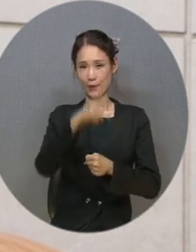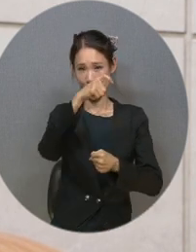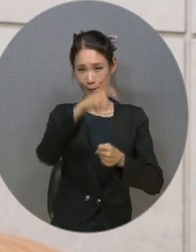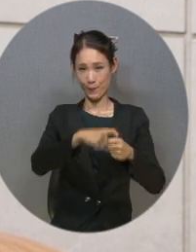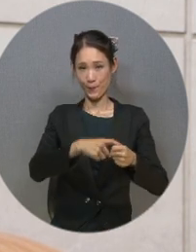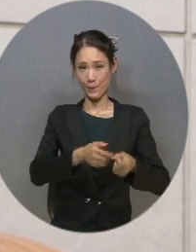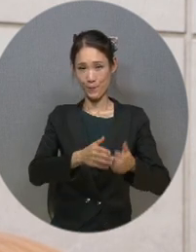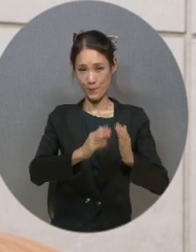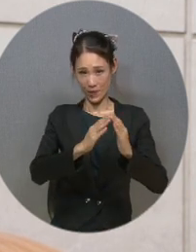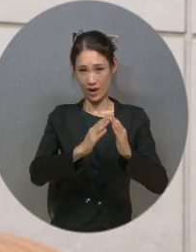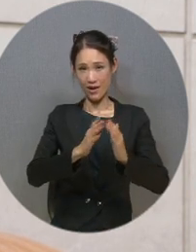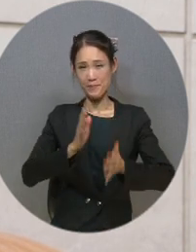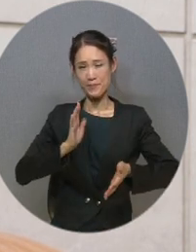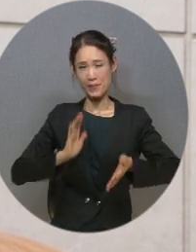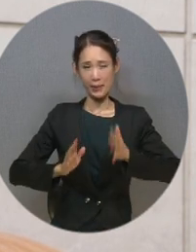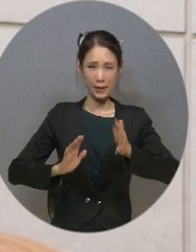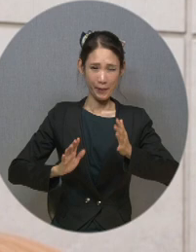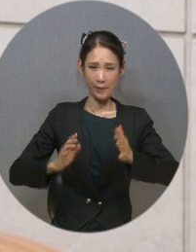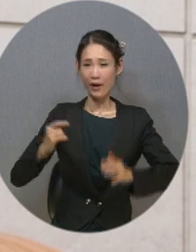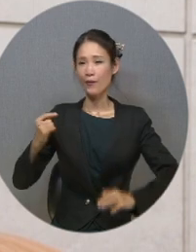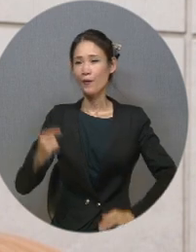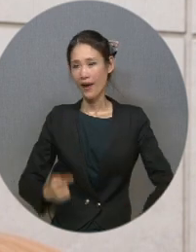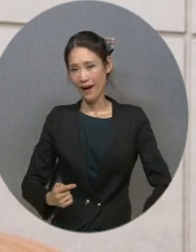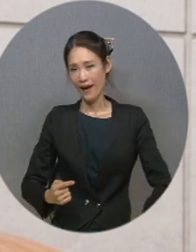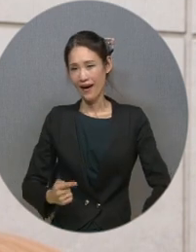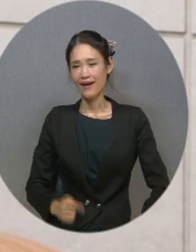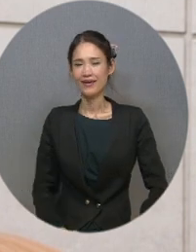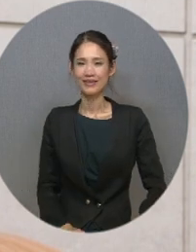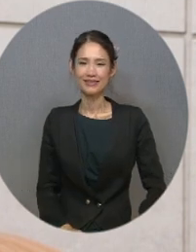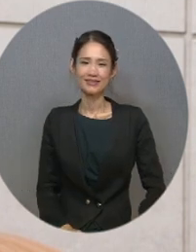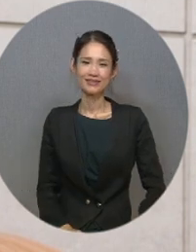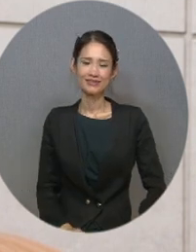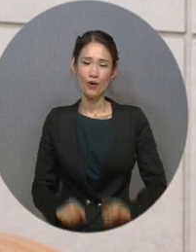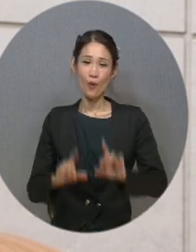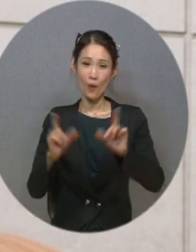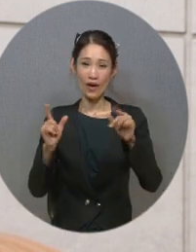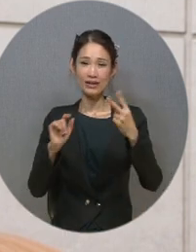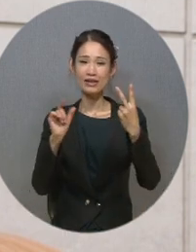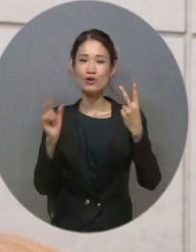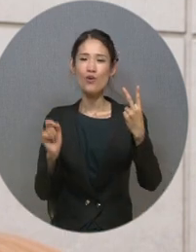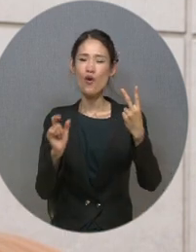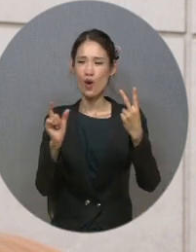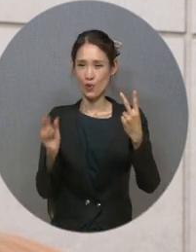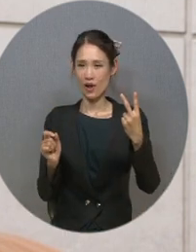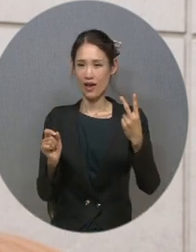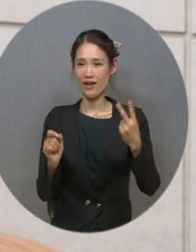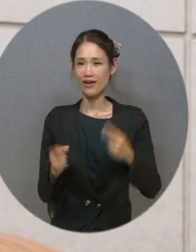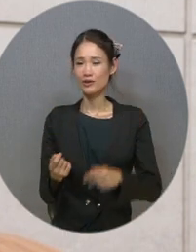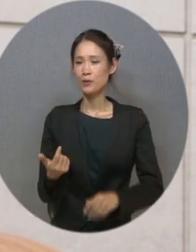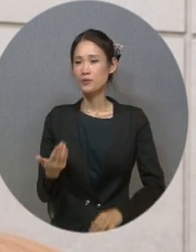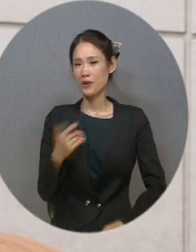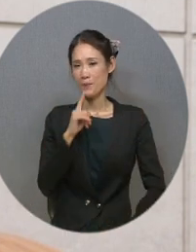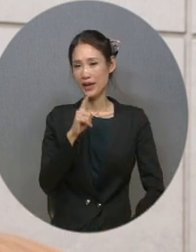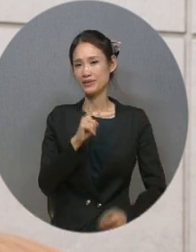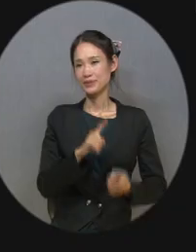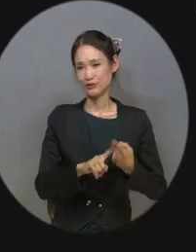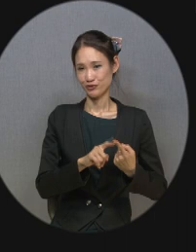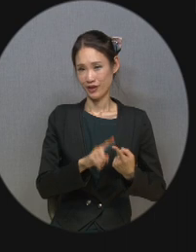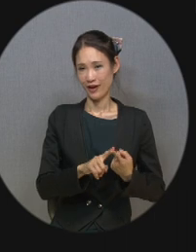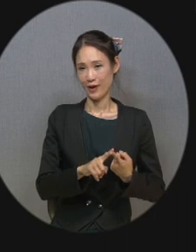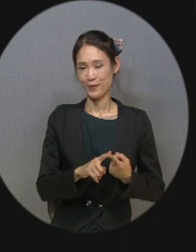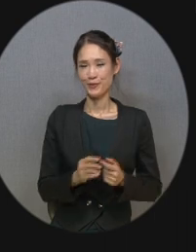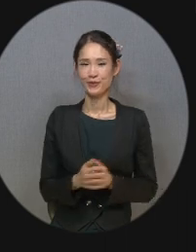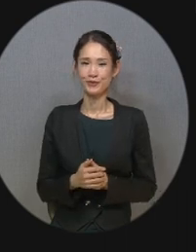세우고 뛰어왔는데 올해 2월 달에 방금 말씀하신 것처럼